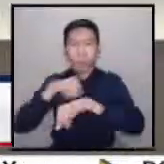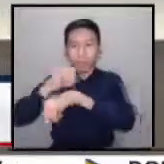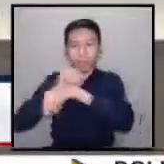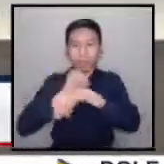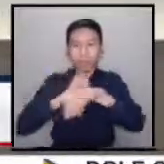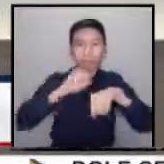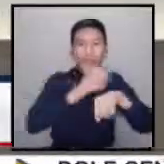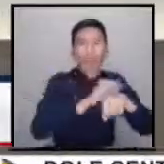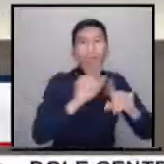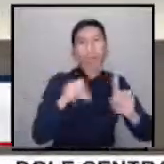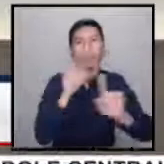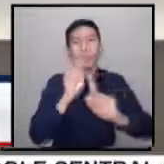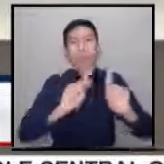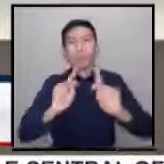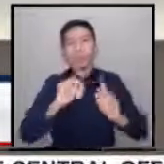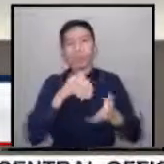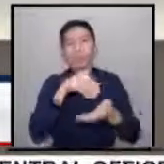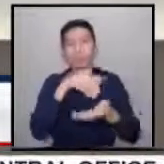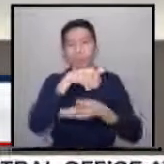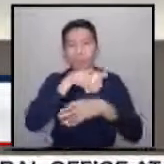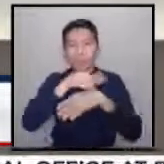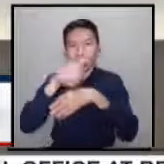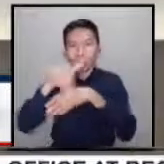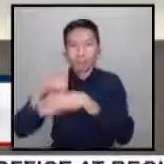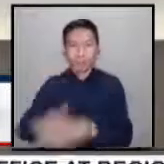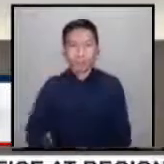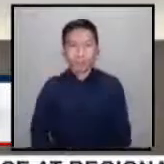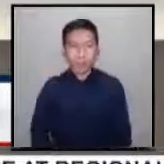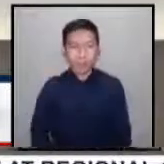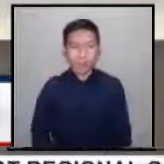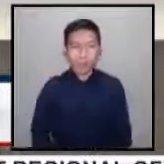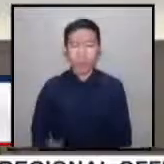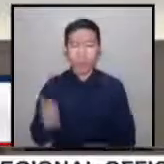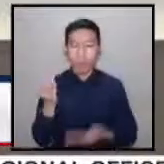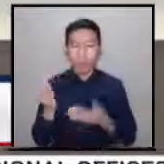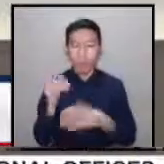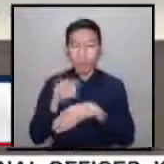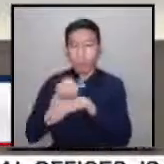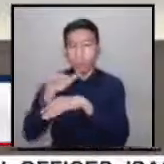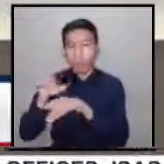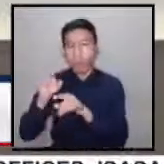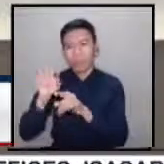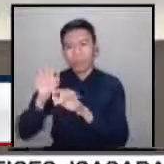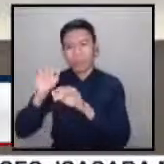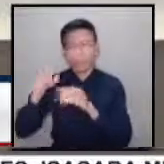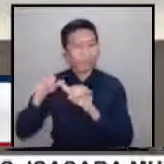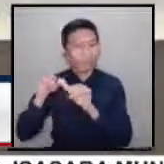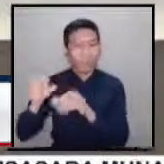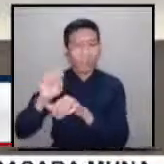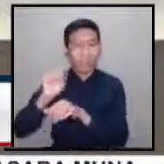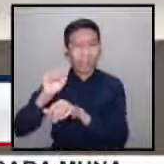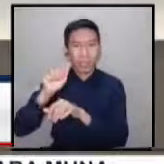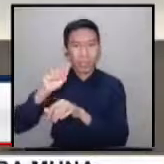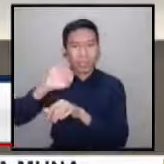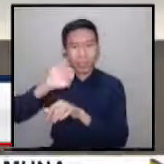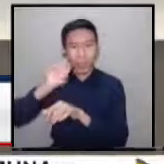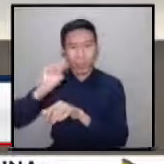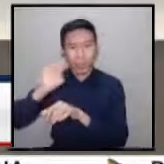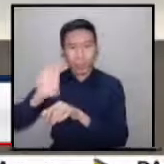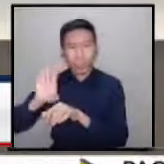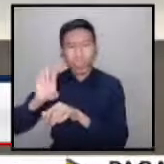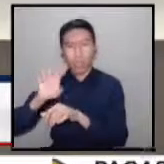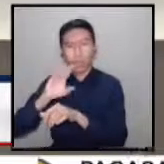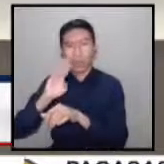will be deployed permanently, maybe in San Jose as well as Basilisa in Dinagat and as well the